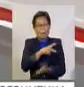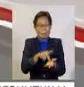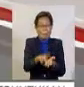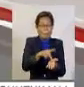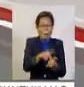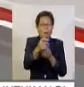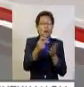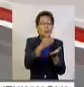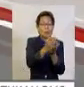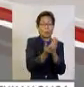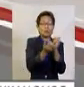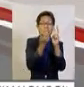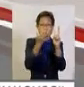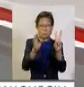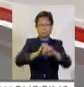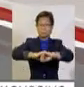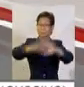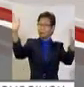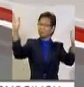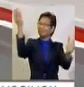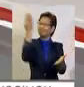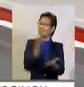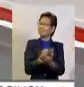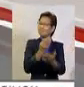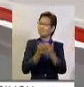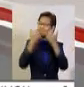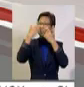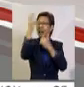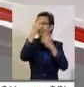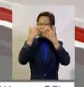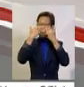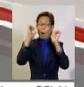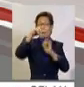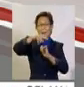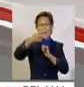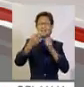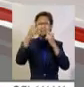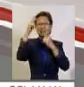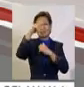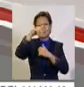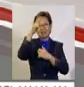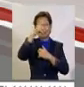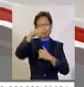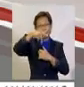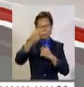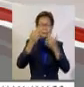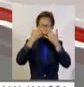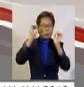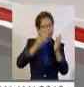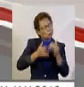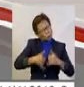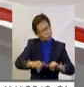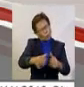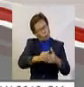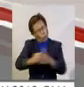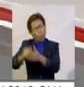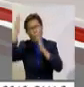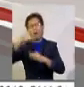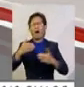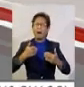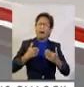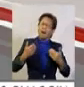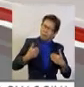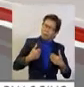Belanjawan 2019 turut jelas membuktikan kemampuan Kerajaan Pakatan Harapan PH untuk terus menerajui Malaysia meski berdepan